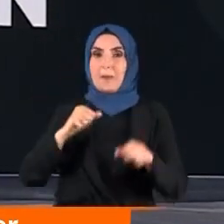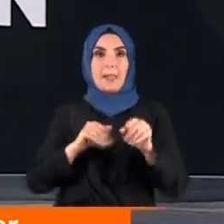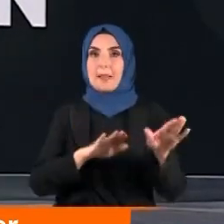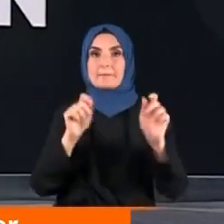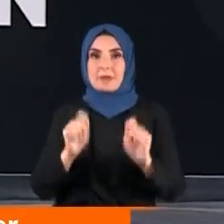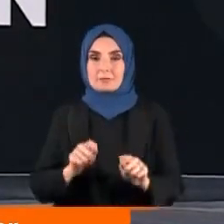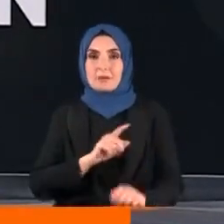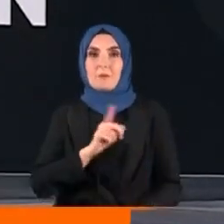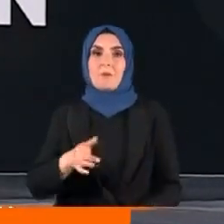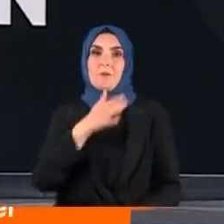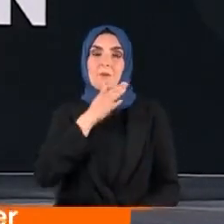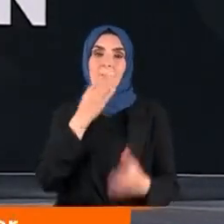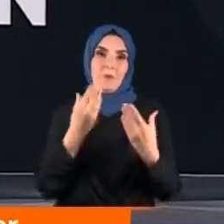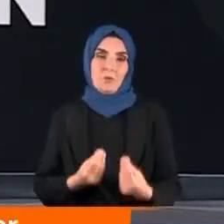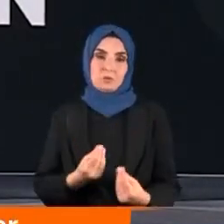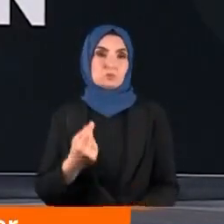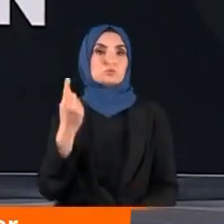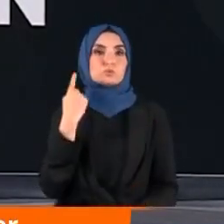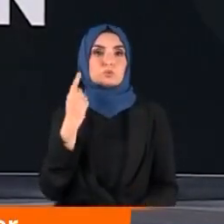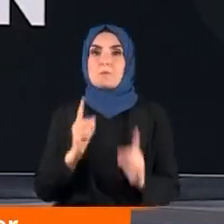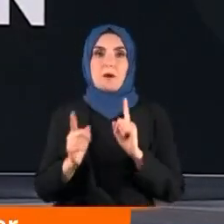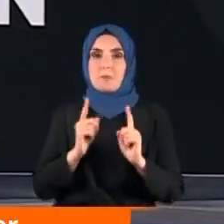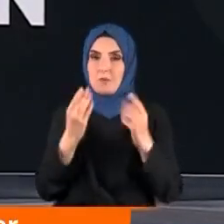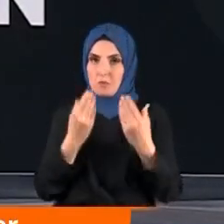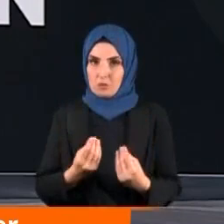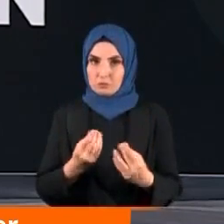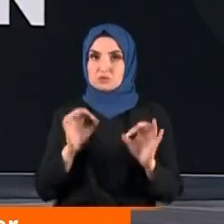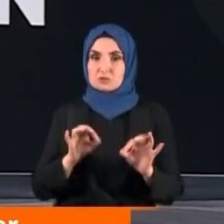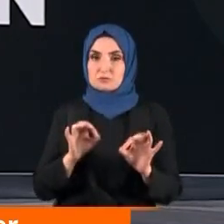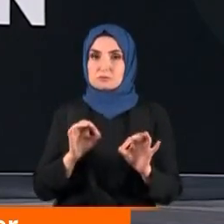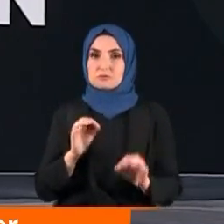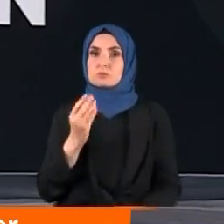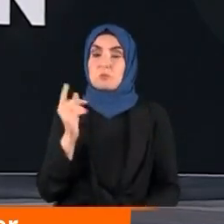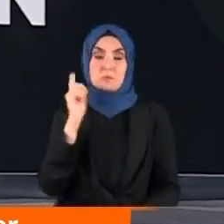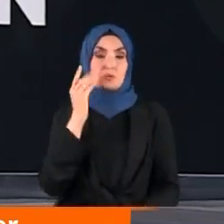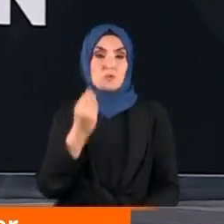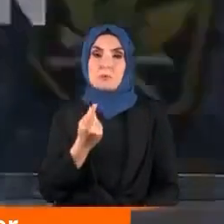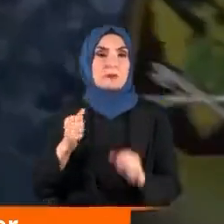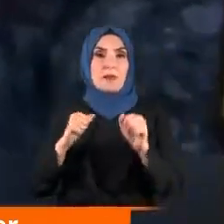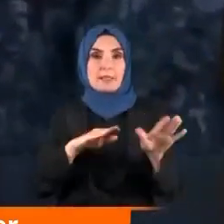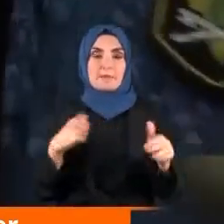duruşması vardı Ovsyannikova'nın ve bu defa da yine çok konuşulacak bir eyleme imza attı.